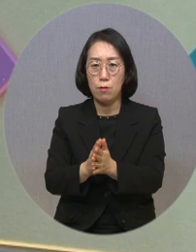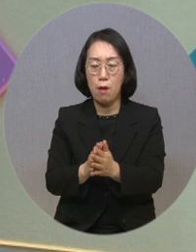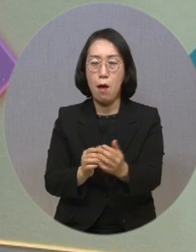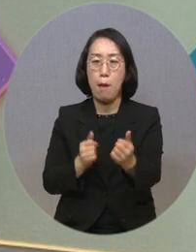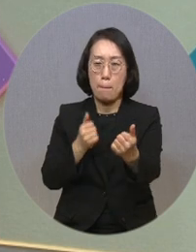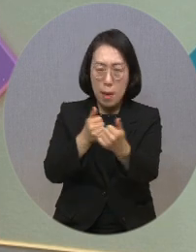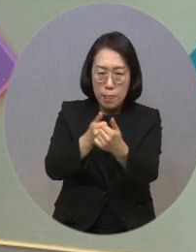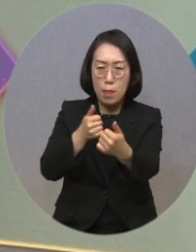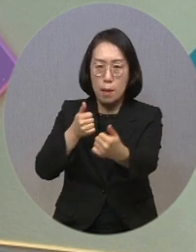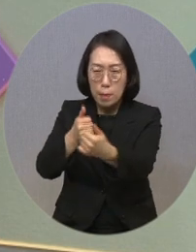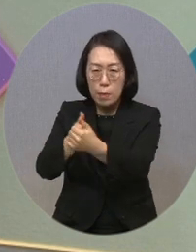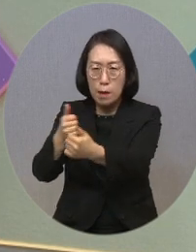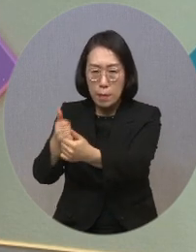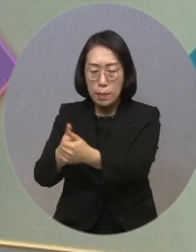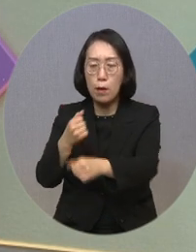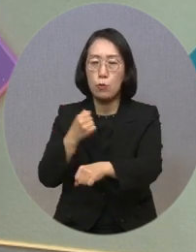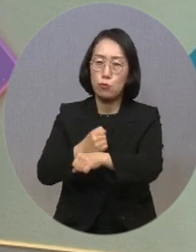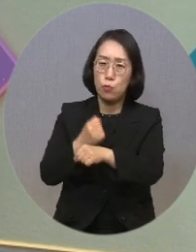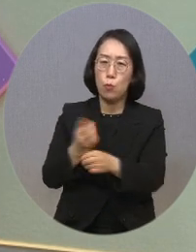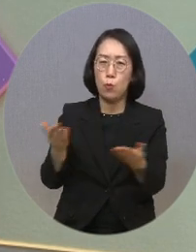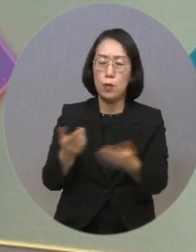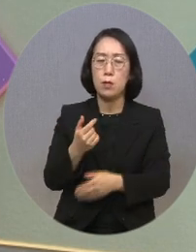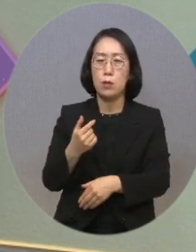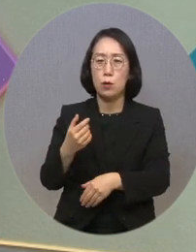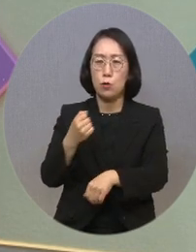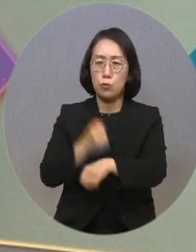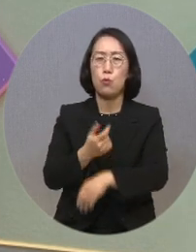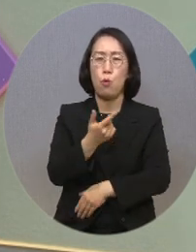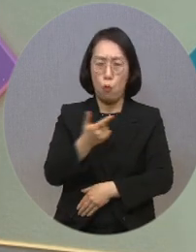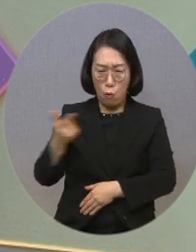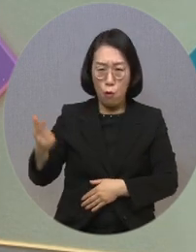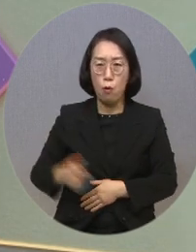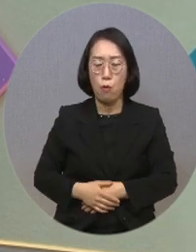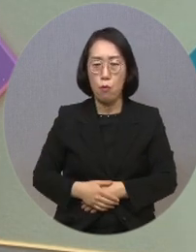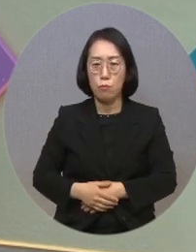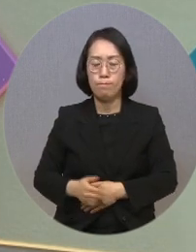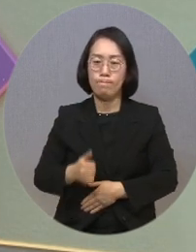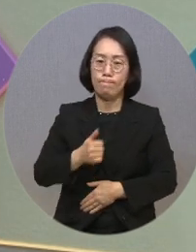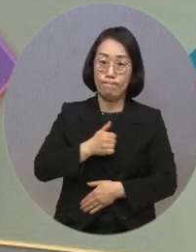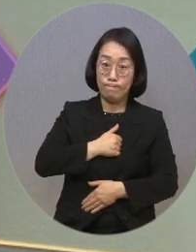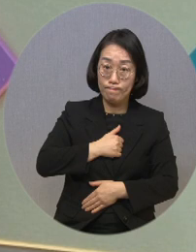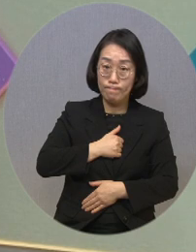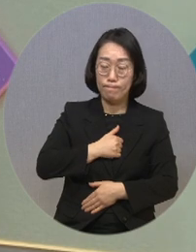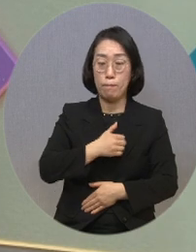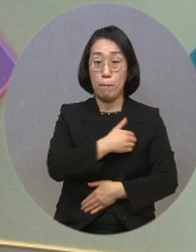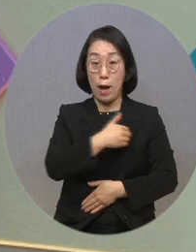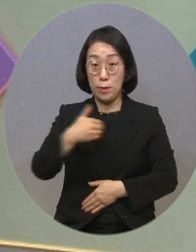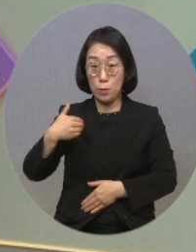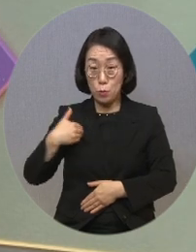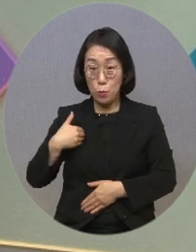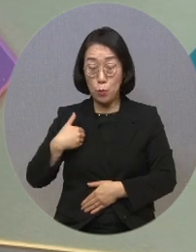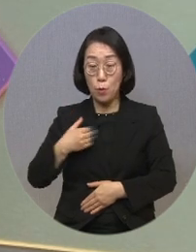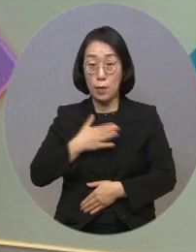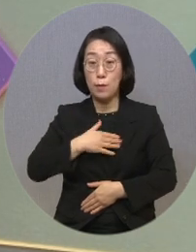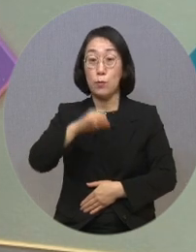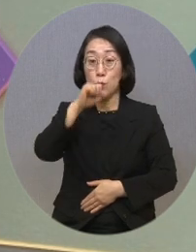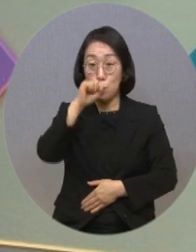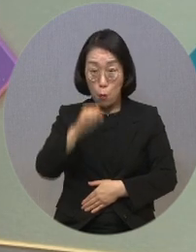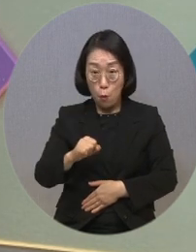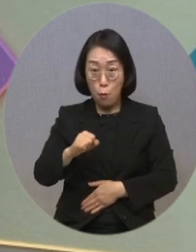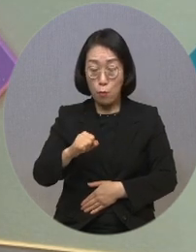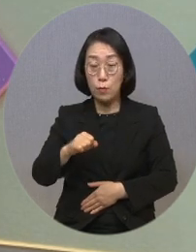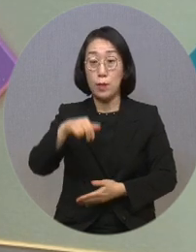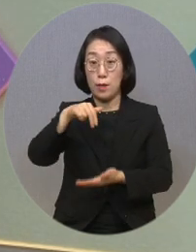그렇죠. 않습니까? 네. 그래서 그분들이 사기가 높아야 또 기분이 좋아야 네. 그